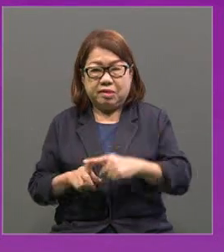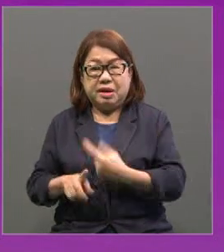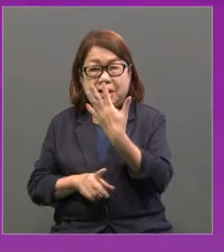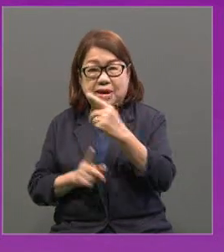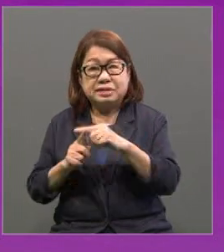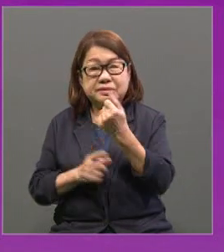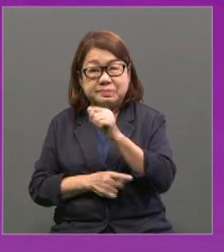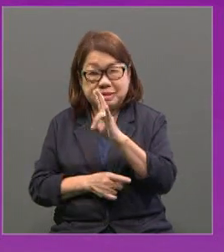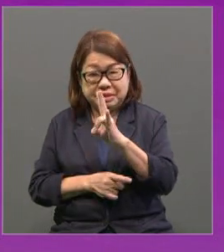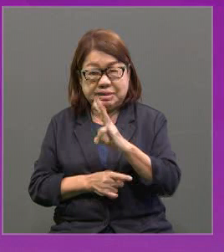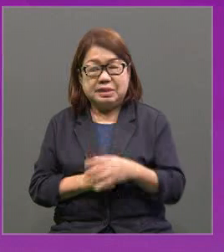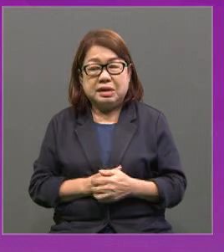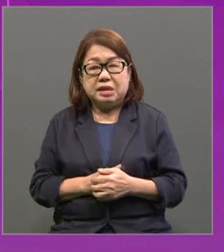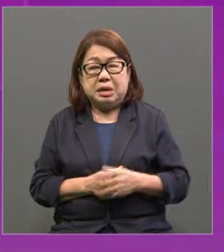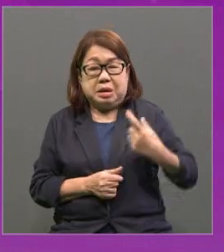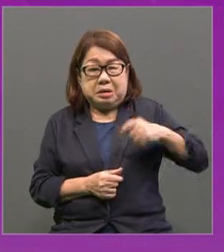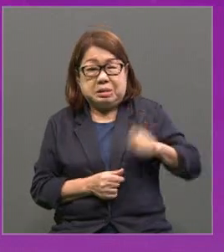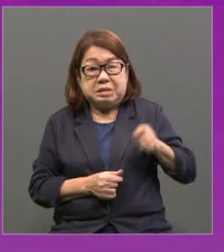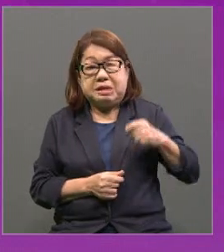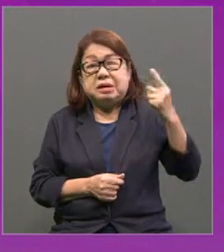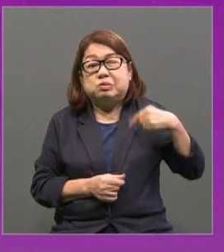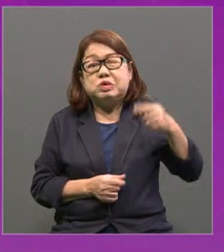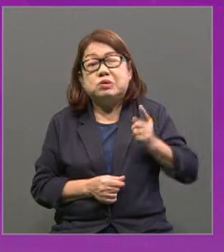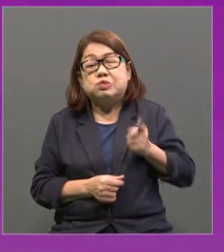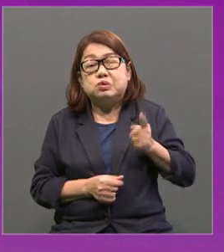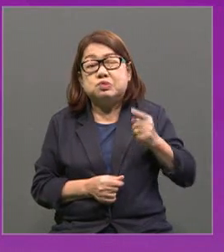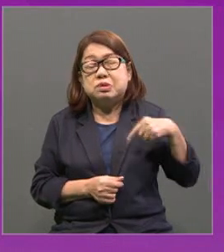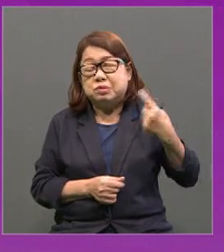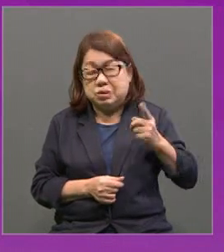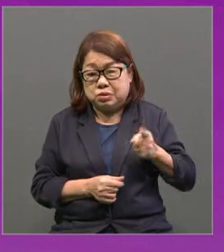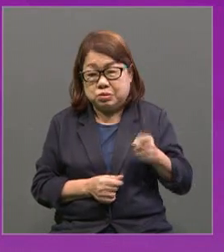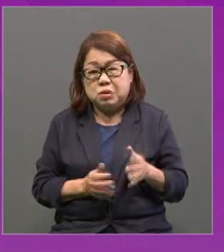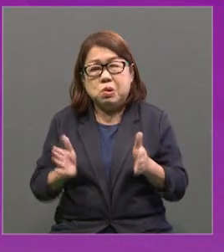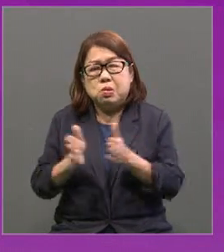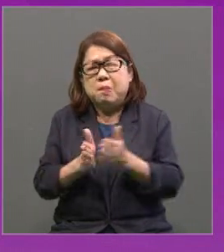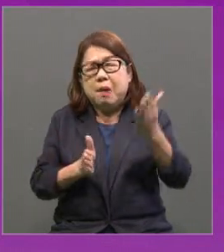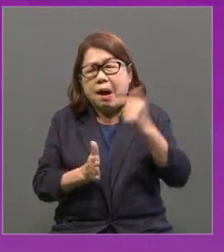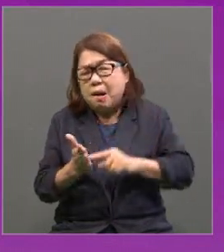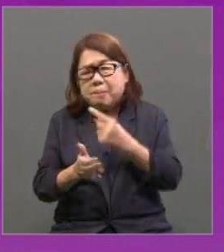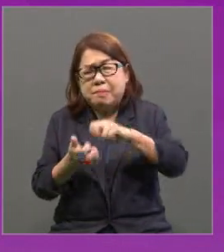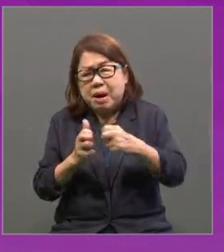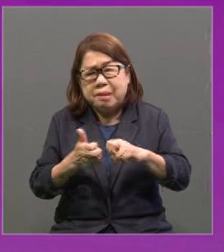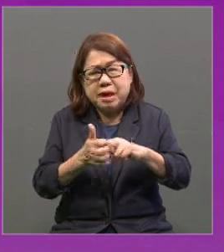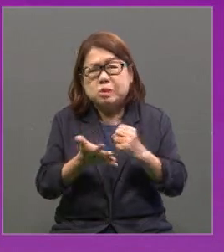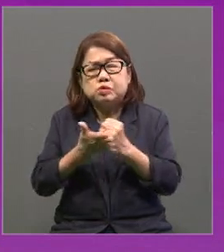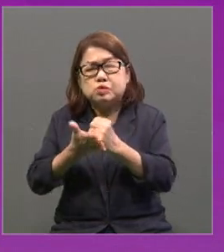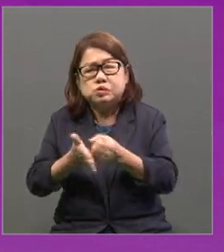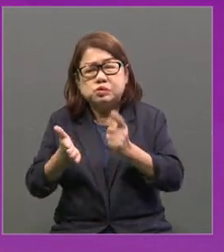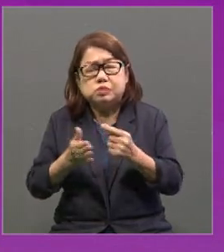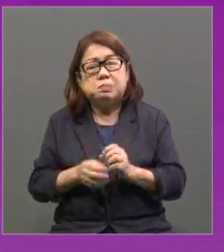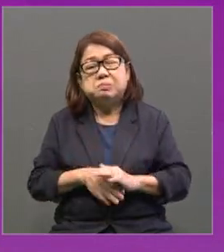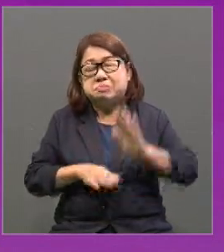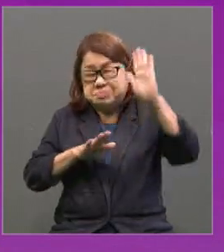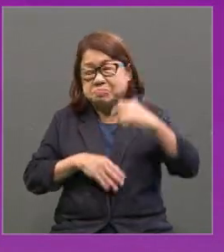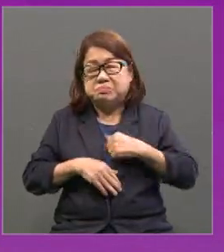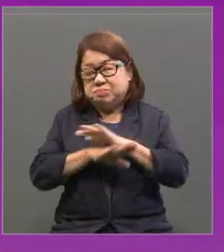มที่ผ่านมาทนายคนเดิมทนายผู้หญิงทนายพัทเนี่ยที่ทำคดีมาตั้งแต่แรกเนี่ยตอนนั้นที่ประกาศว่าไม่ทำ